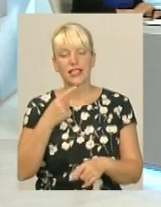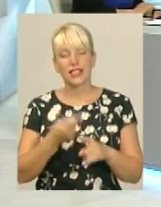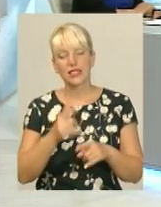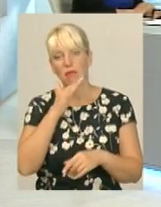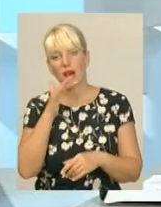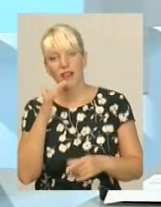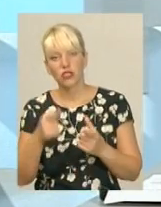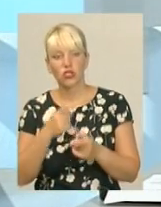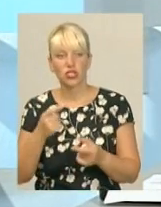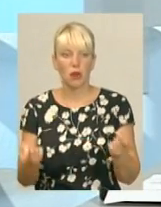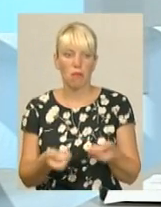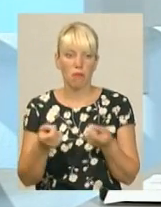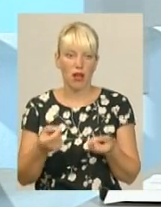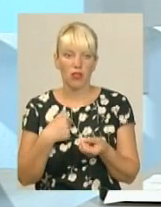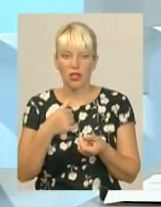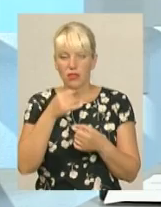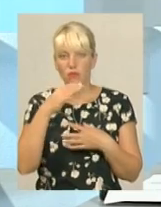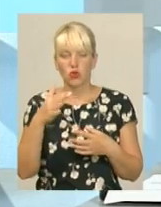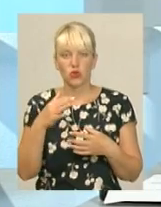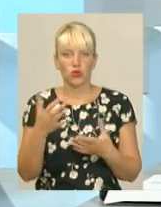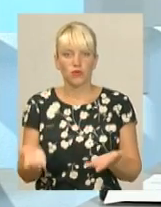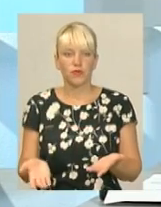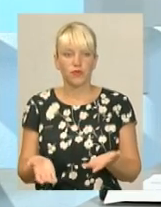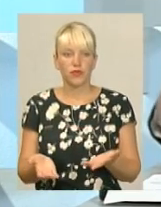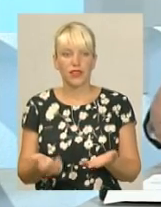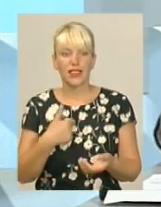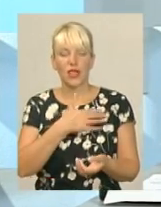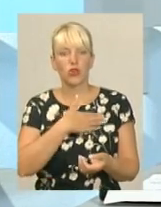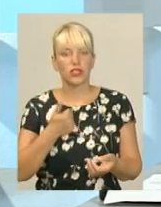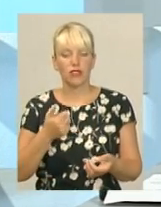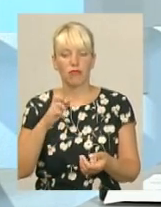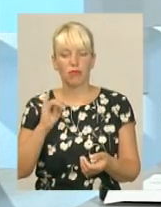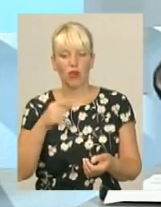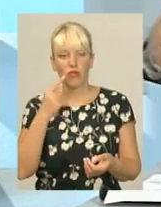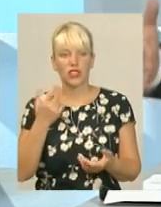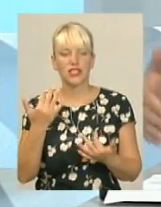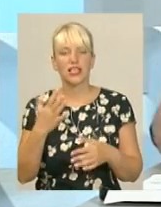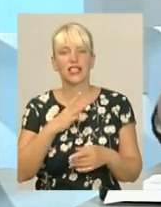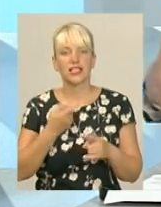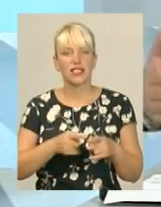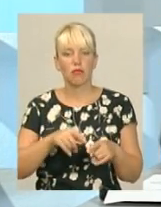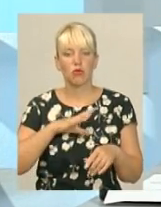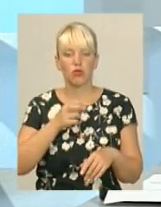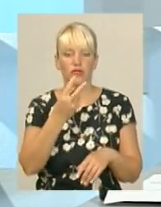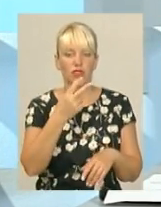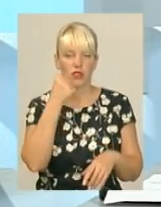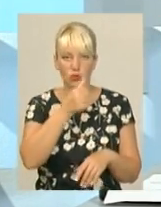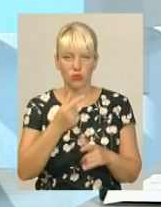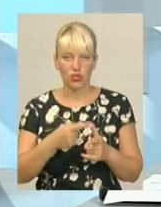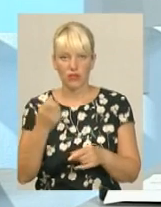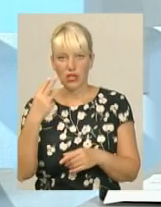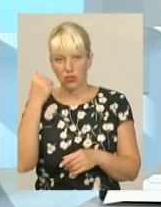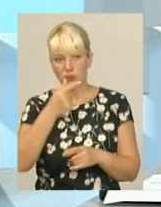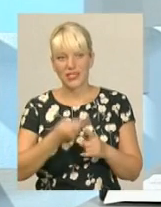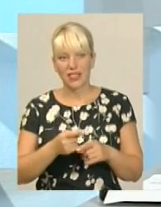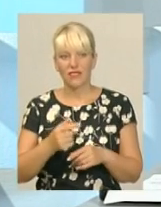чи це мало, ну, я не хотів би проводити аналогію, скільки це було там в 12-му, в 13-му році, але це